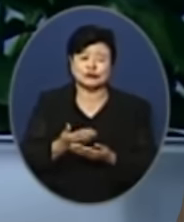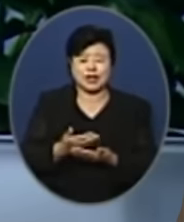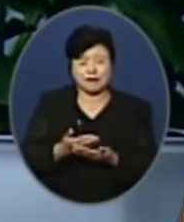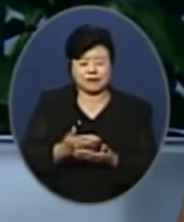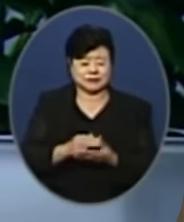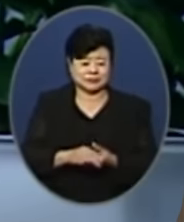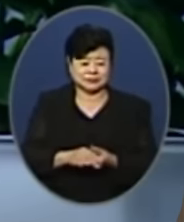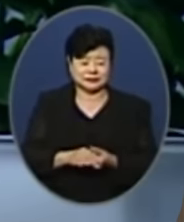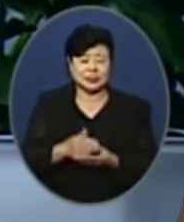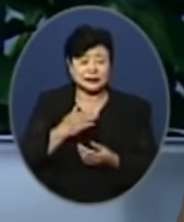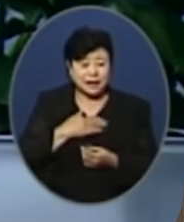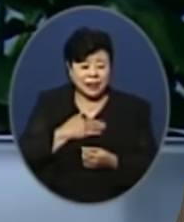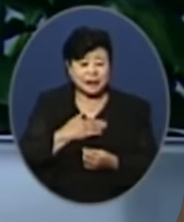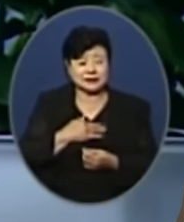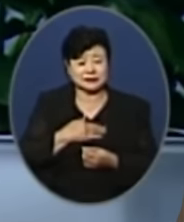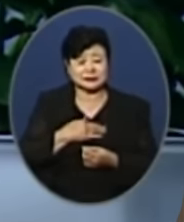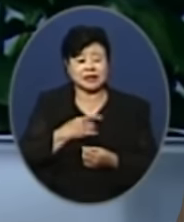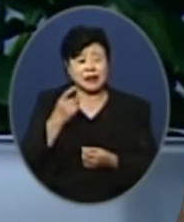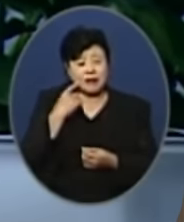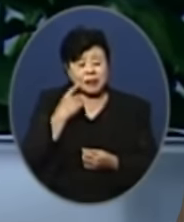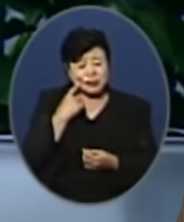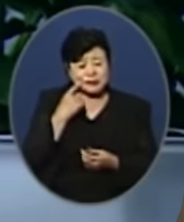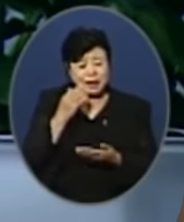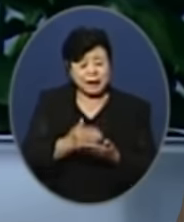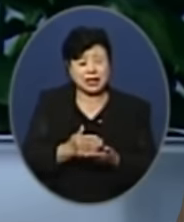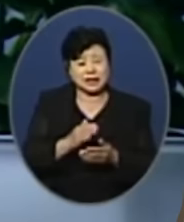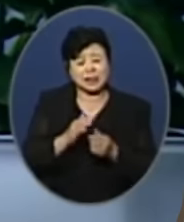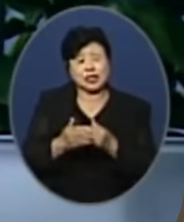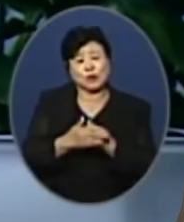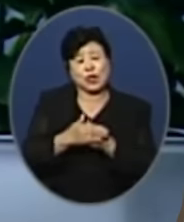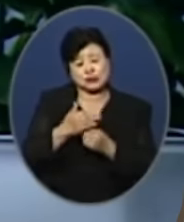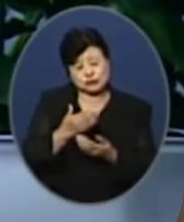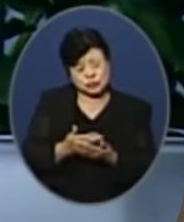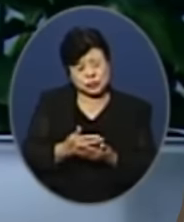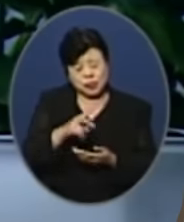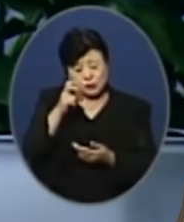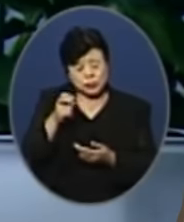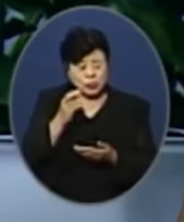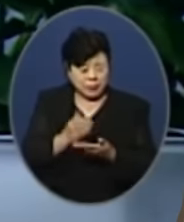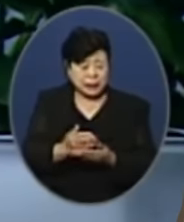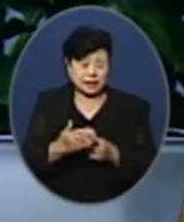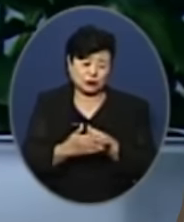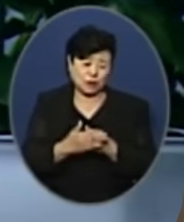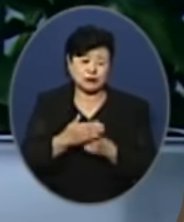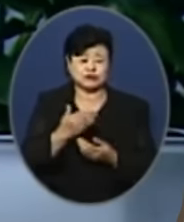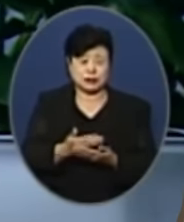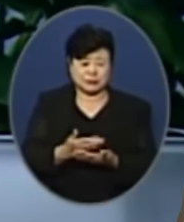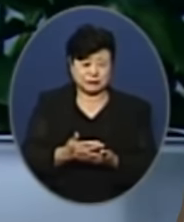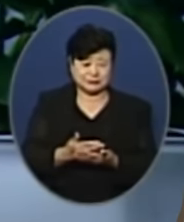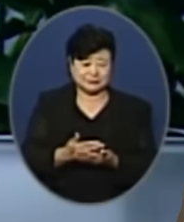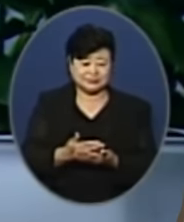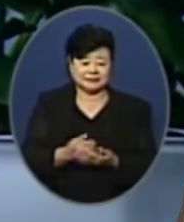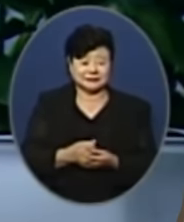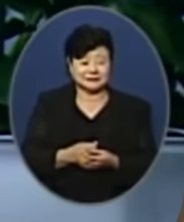도와주시옵소서. 나 거짓말 안 하게 도와주시옵소서. 미워 안 하게 도와주시옵소서.